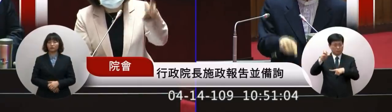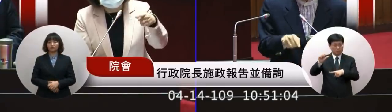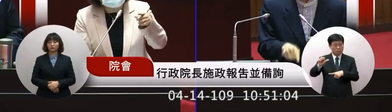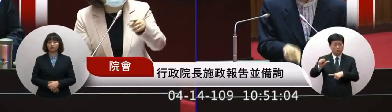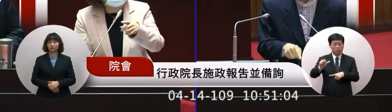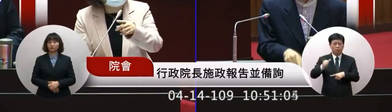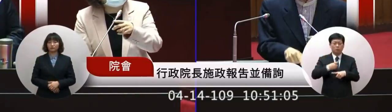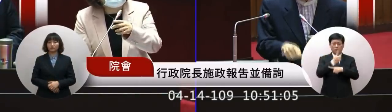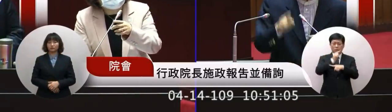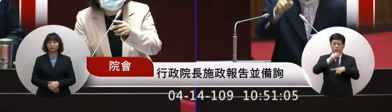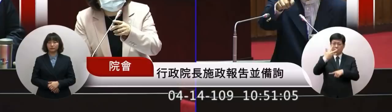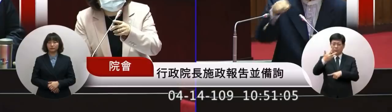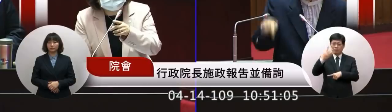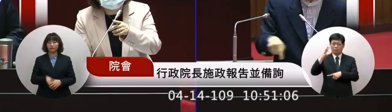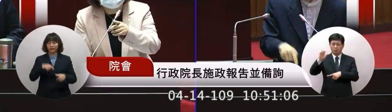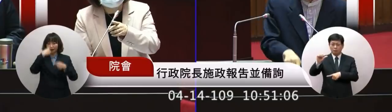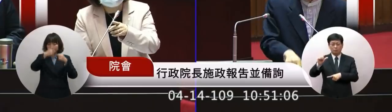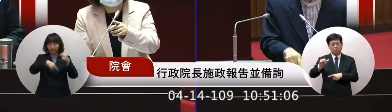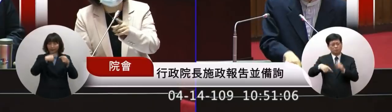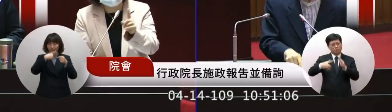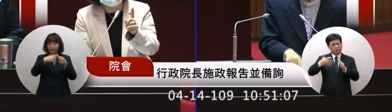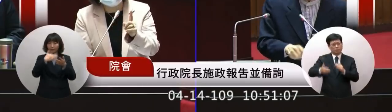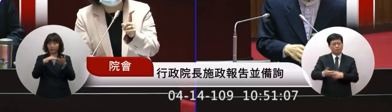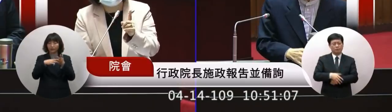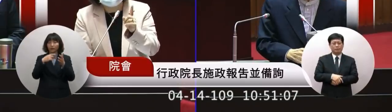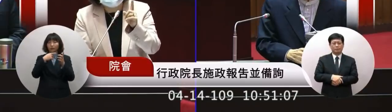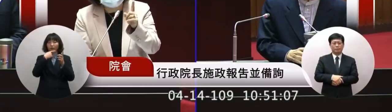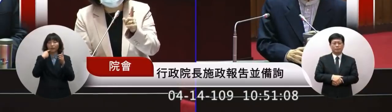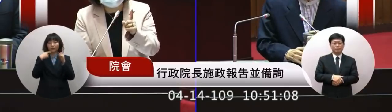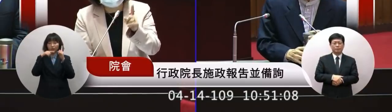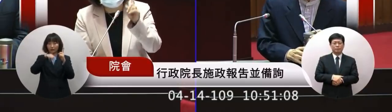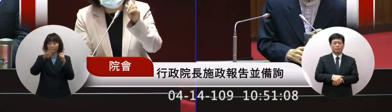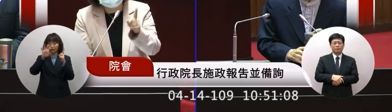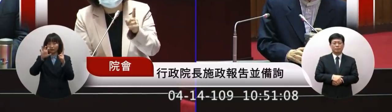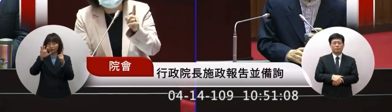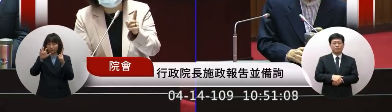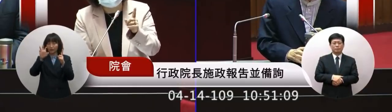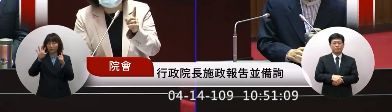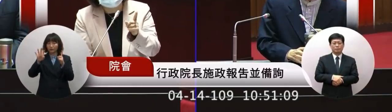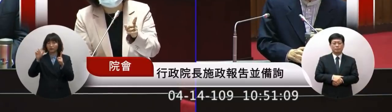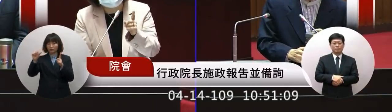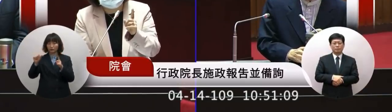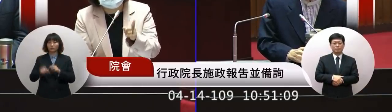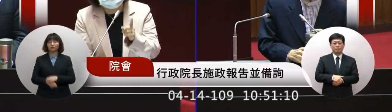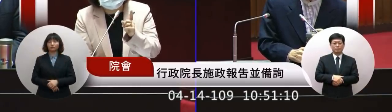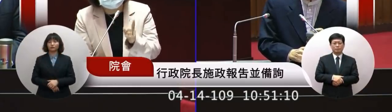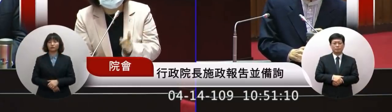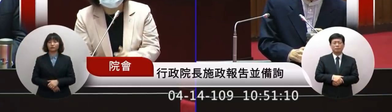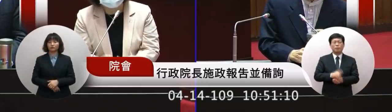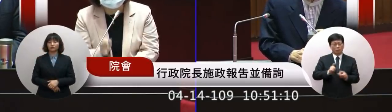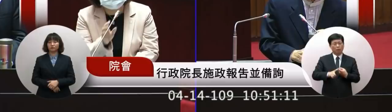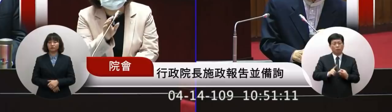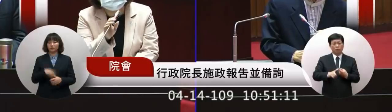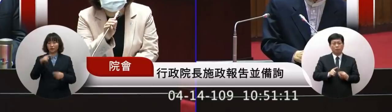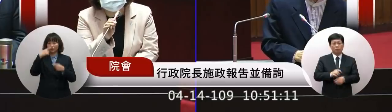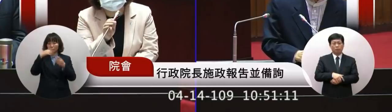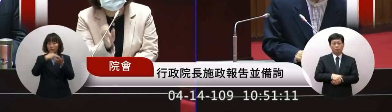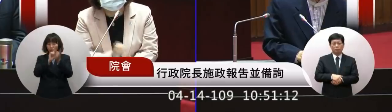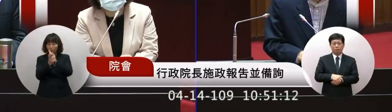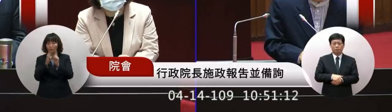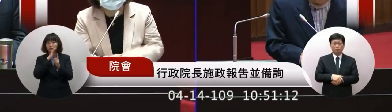按 1.845嘞， 年利率，年利率啦。啊，委员讲年利率1.845， 今 年的利息